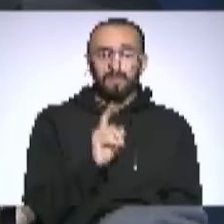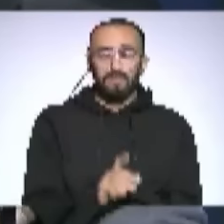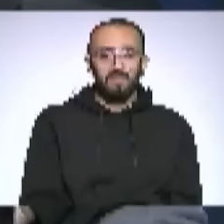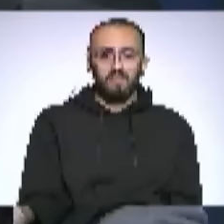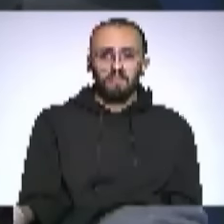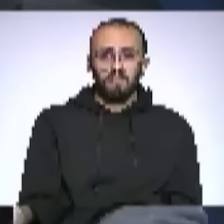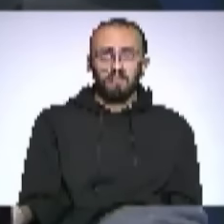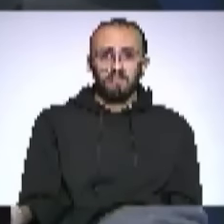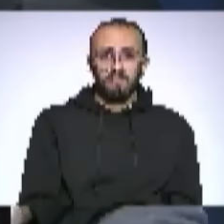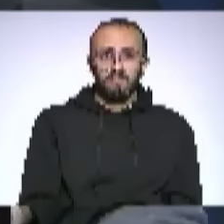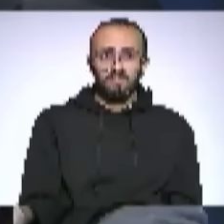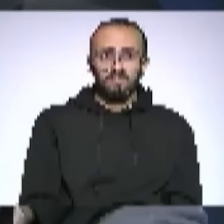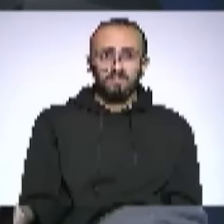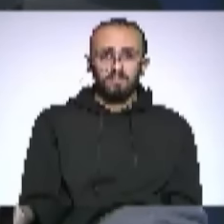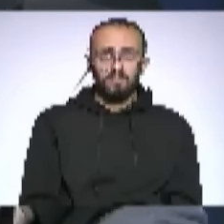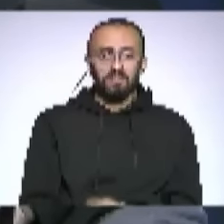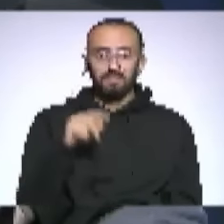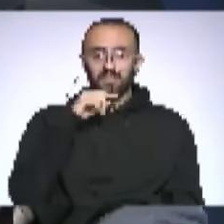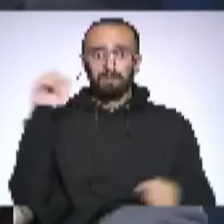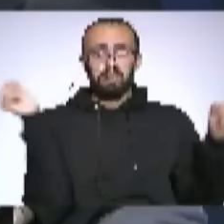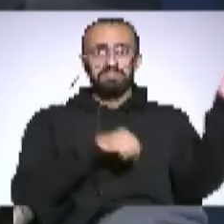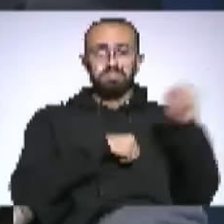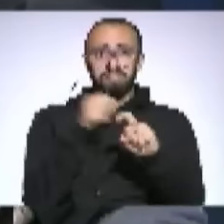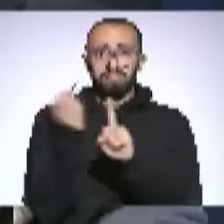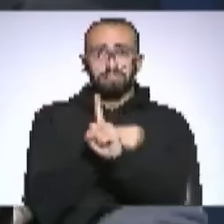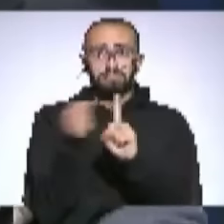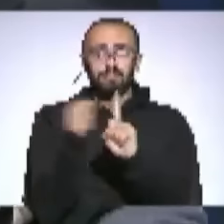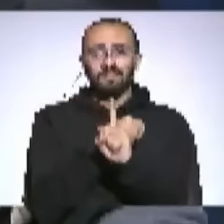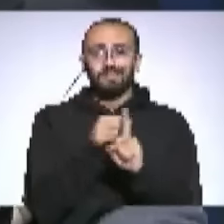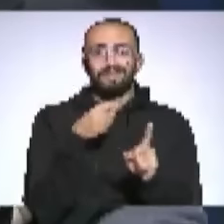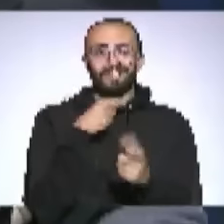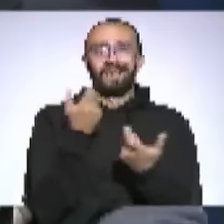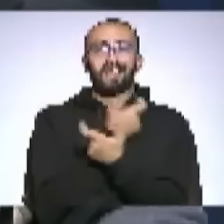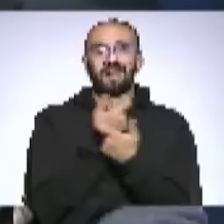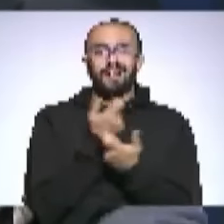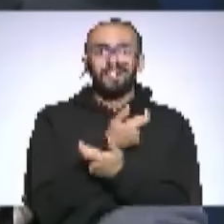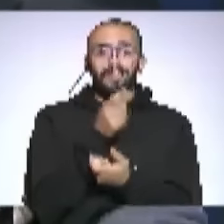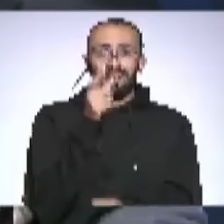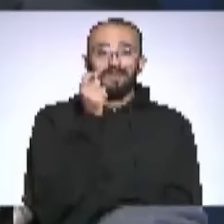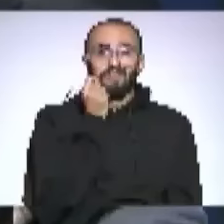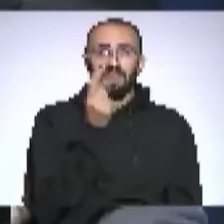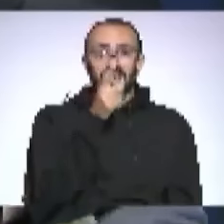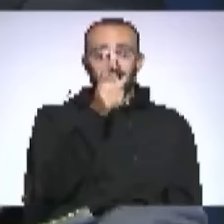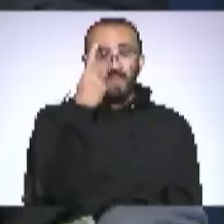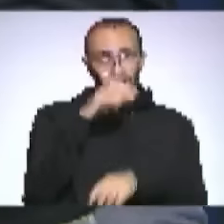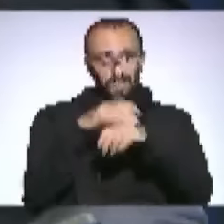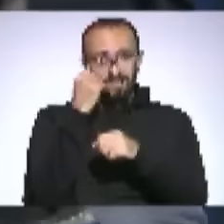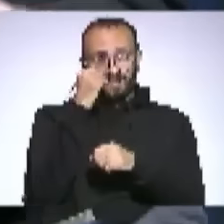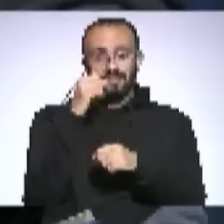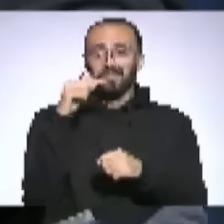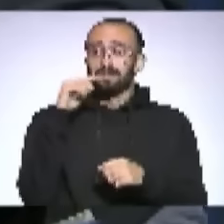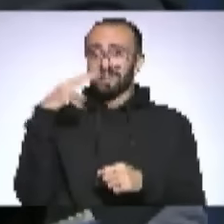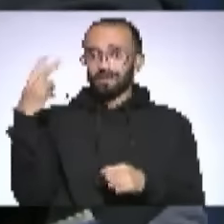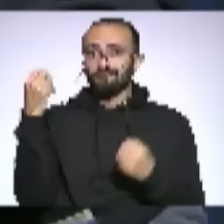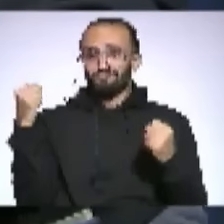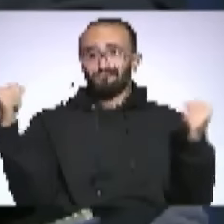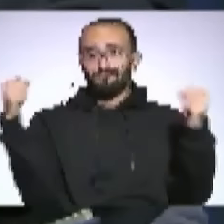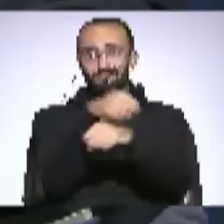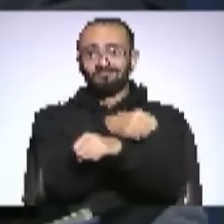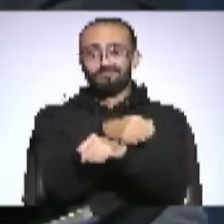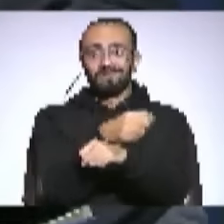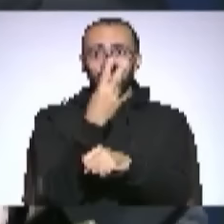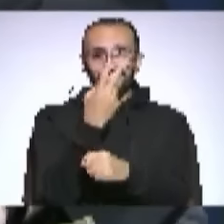بايد بتضرب باديها الاثنين طب ما هو طبيعي عشان انت الايد الواحده قويه وادها الاتنين ضعاف